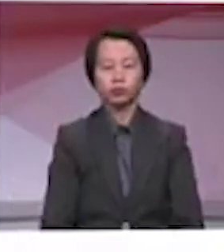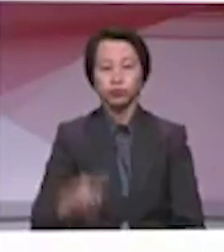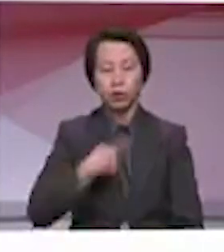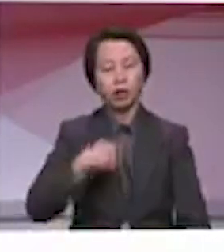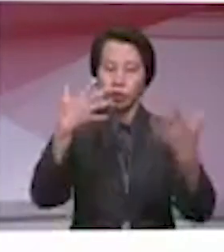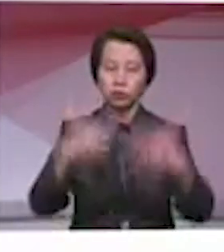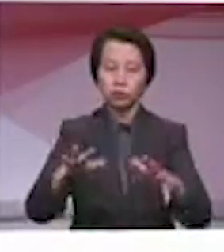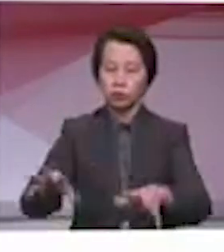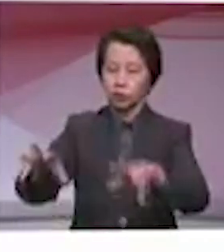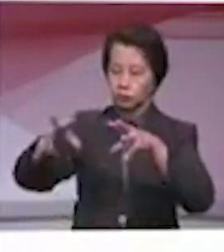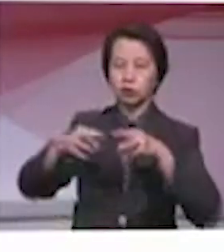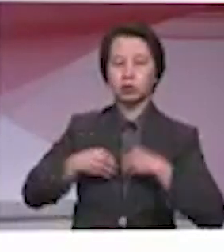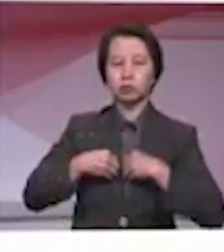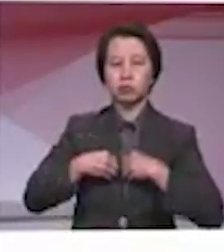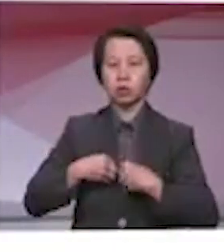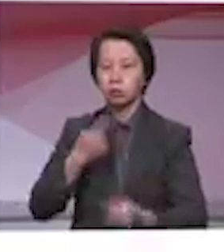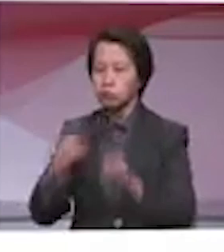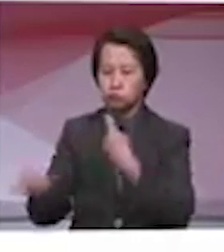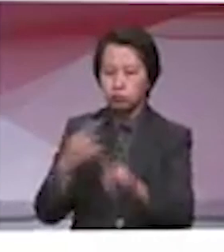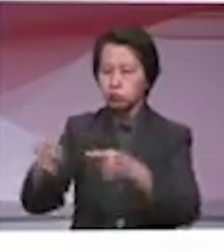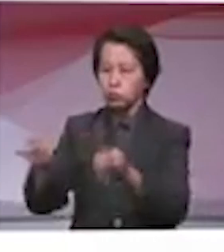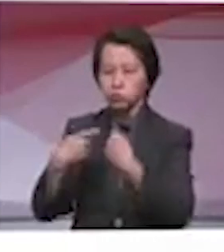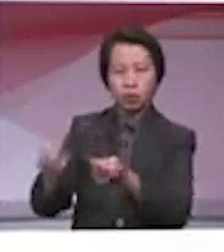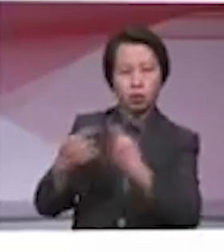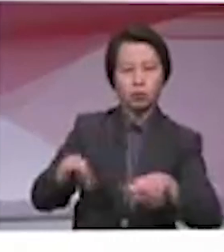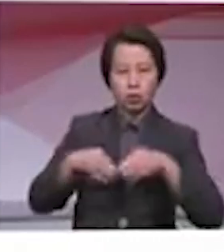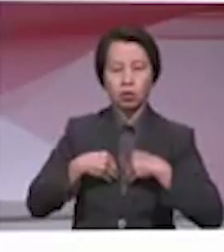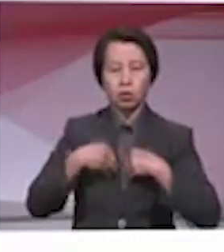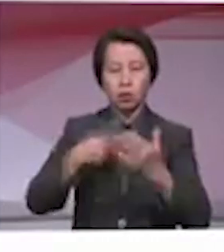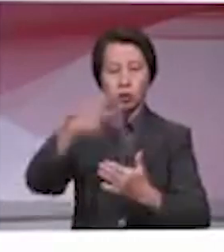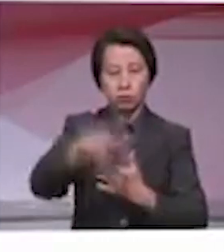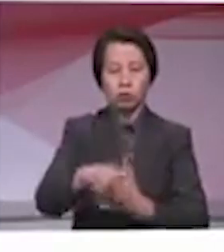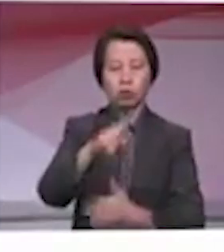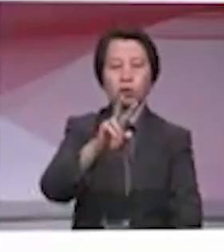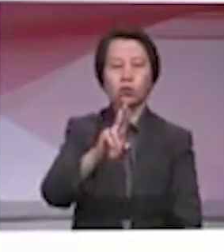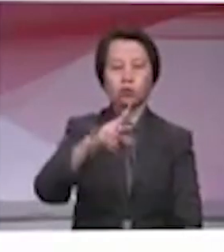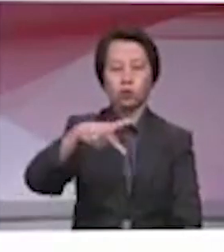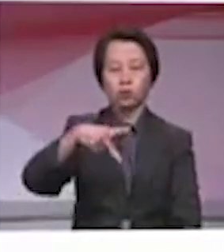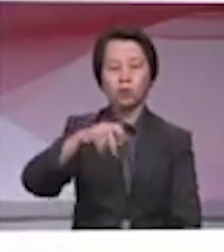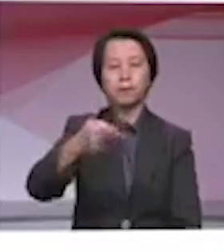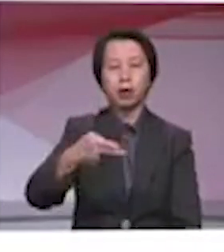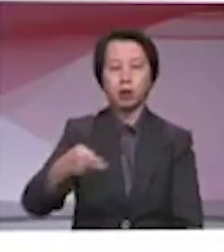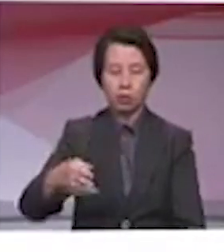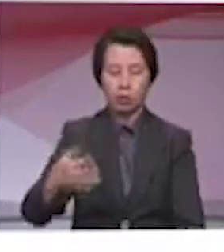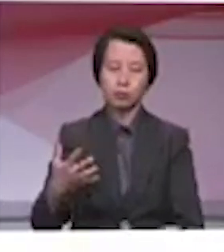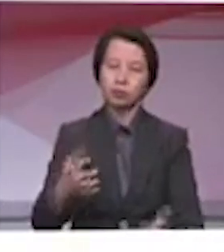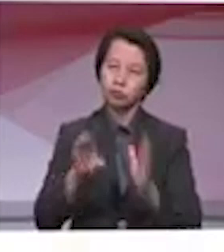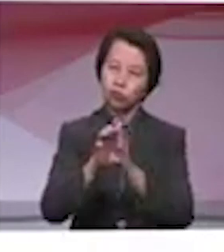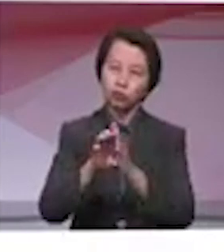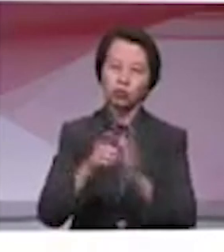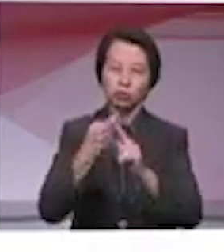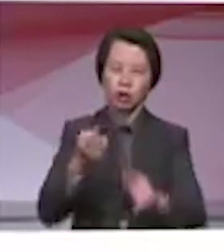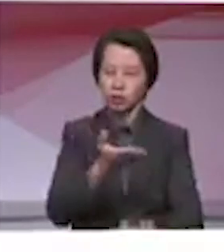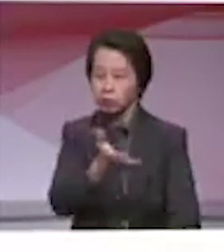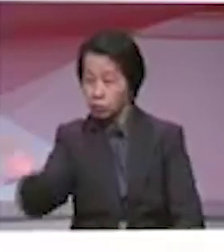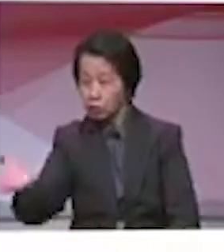Saya juga telah menerima pelbagai maklum balas berhubung program subsidi upah. Antaranya daripada mereka